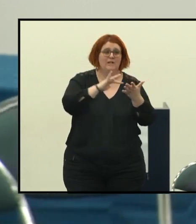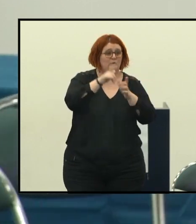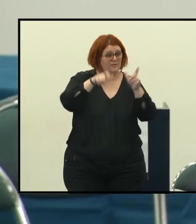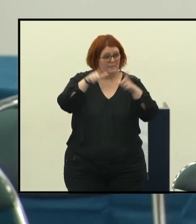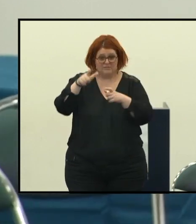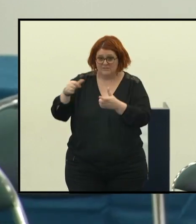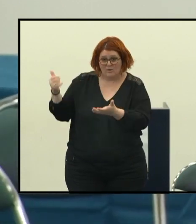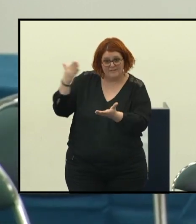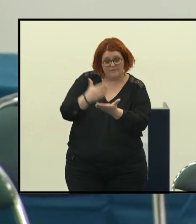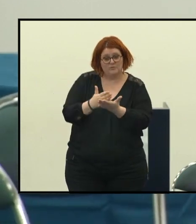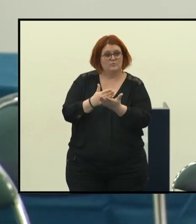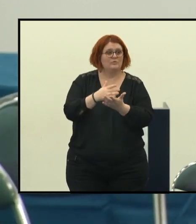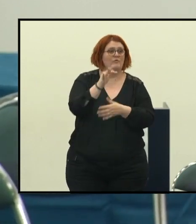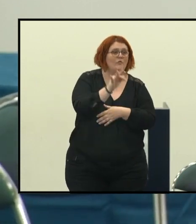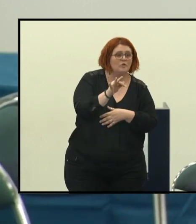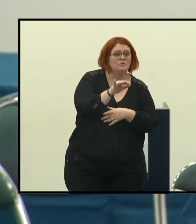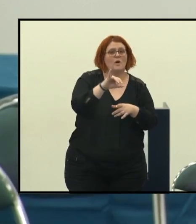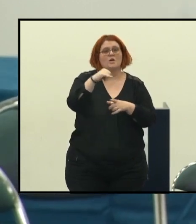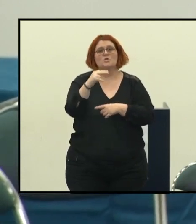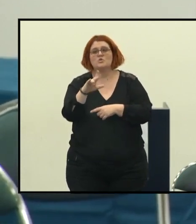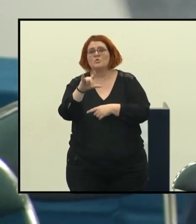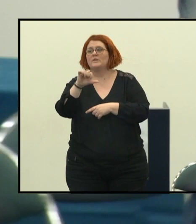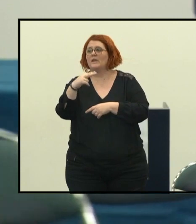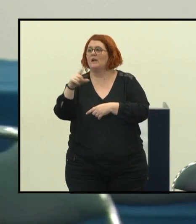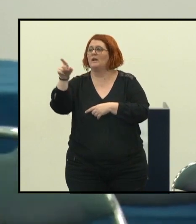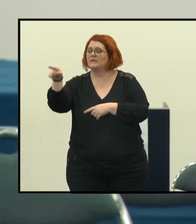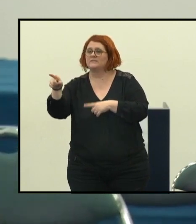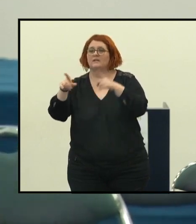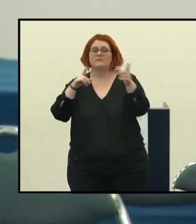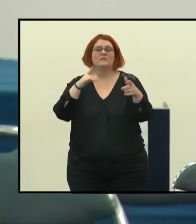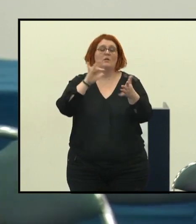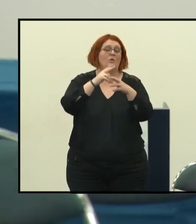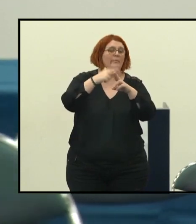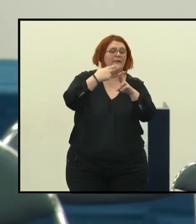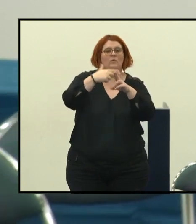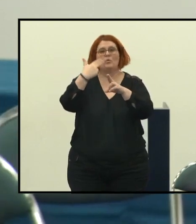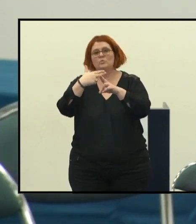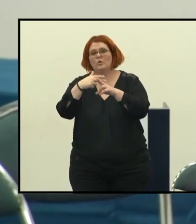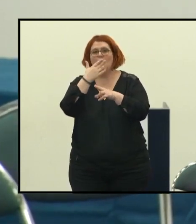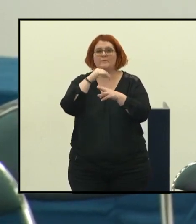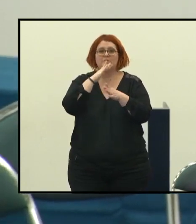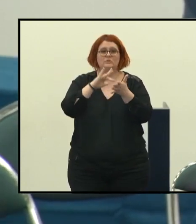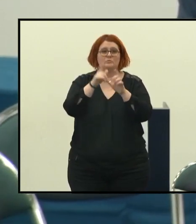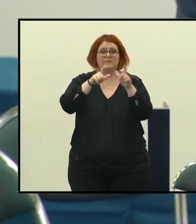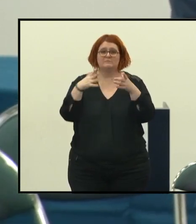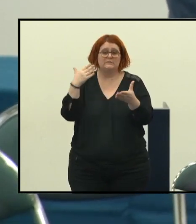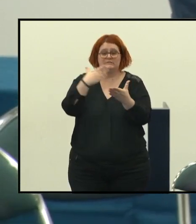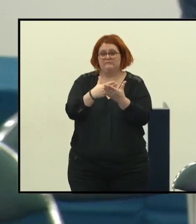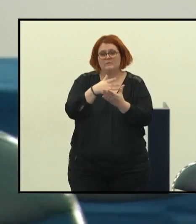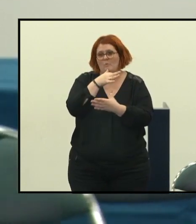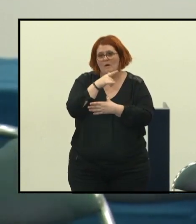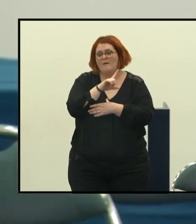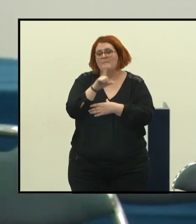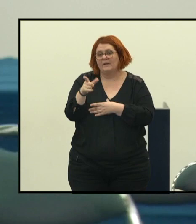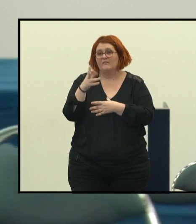intervenants. Voilà, François, Julien, Christiane, mais je ne vais pas citer tous les noms et les prénoms de cet après-midi, mais vraiment un très très grand